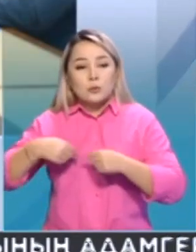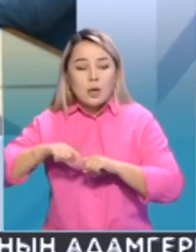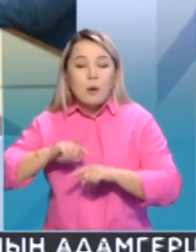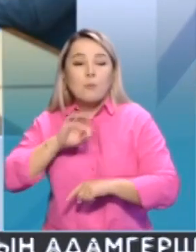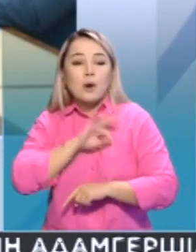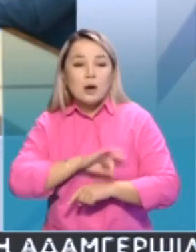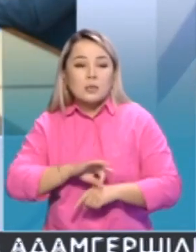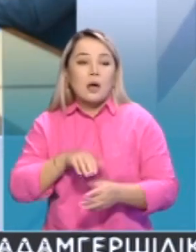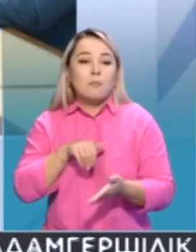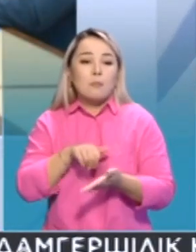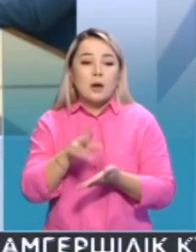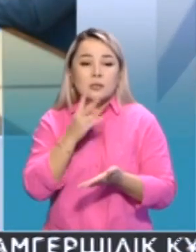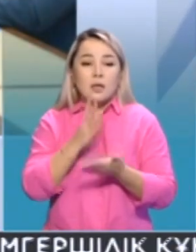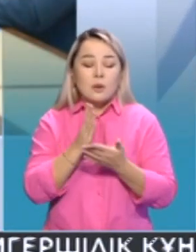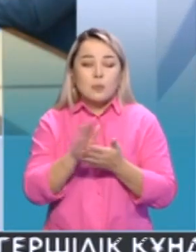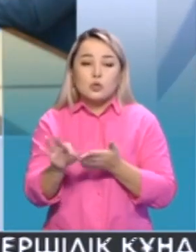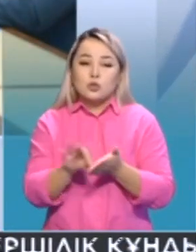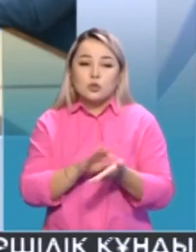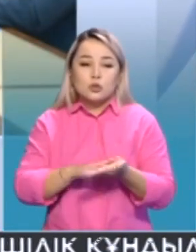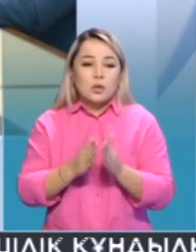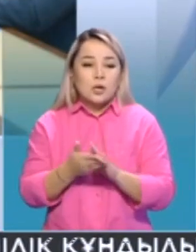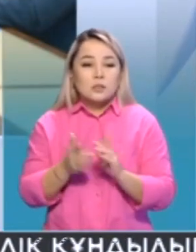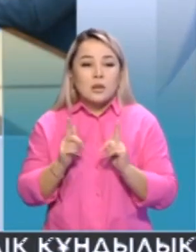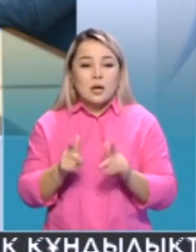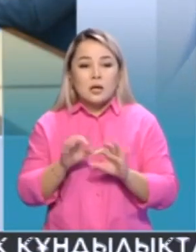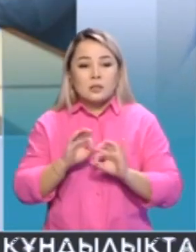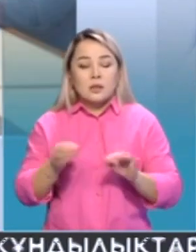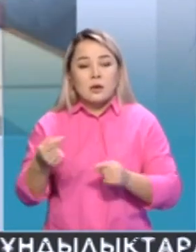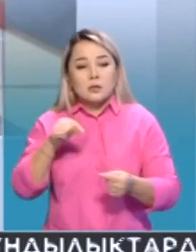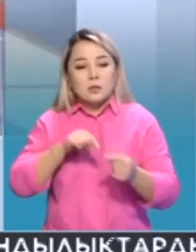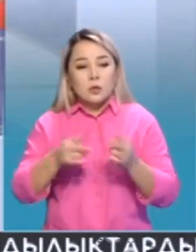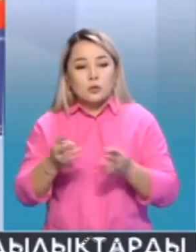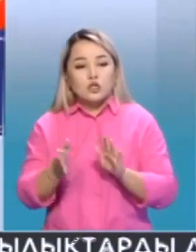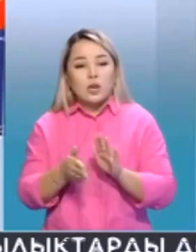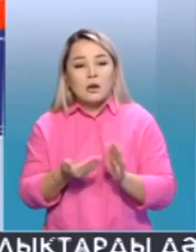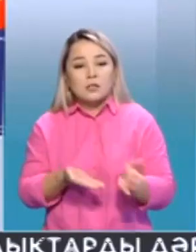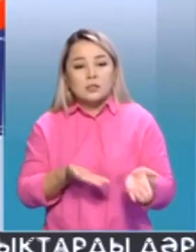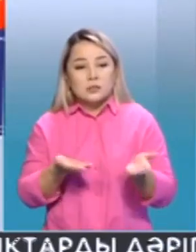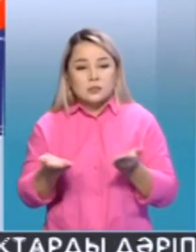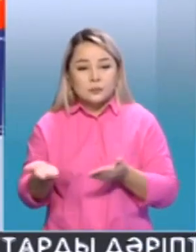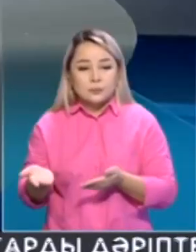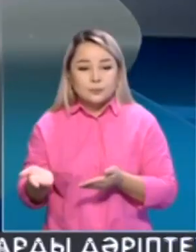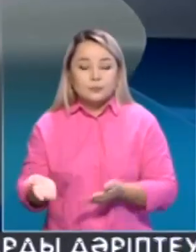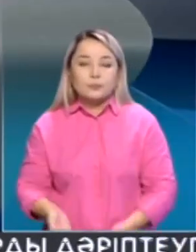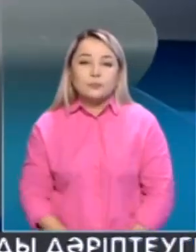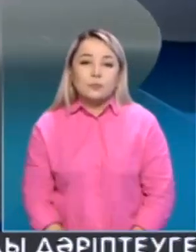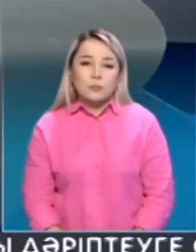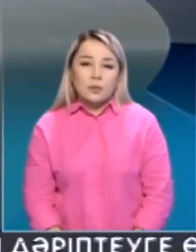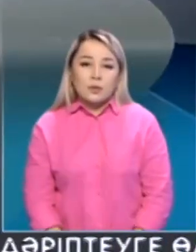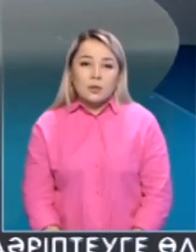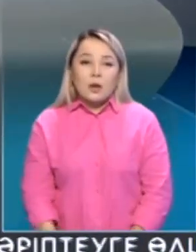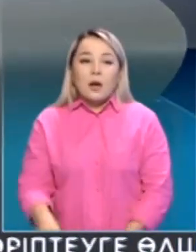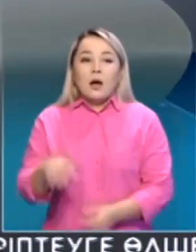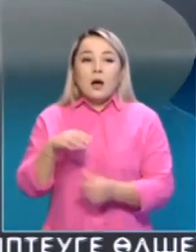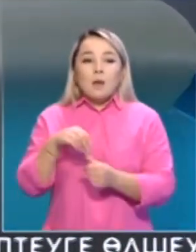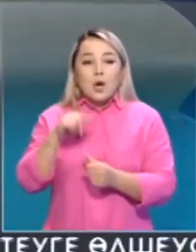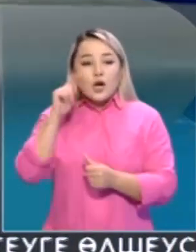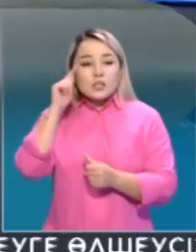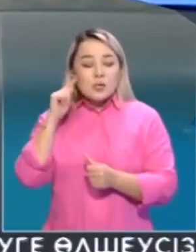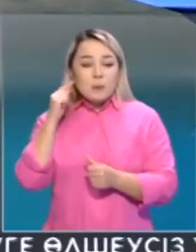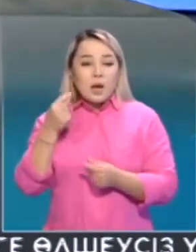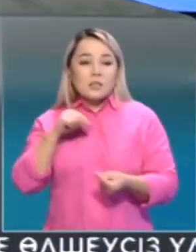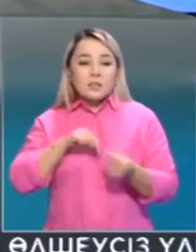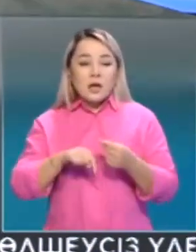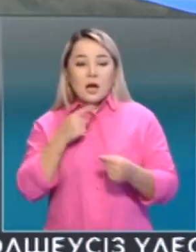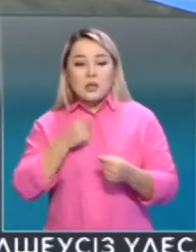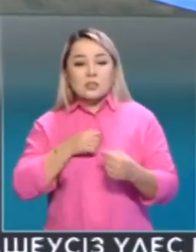Бас тартуға шұғыл түрде келіссөз жүргізуге шақырды. Ал Армения мен Азербайджан